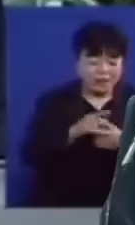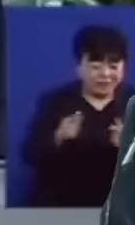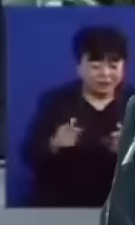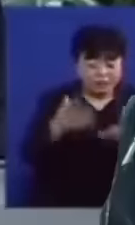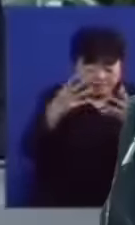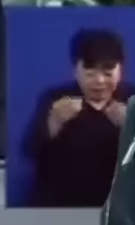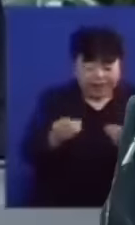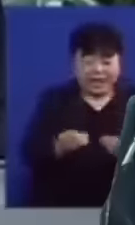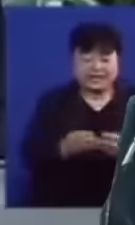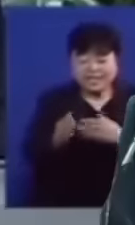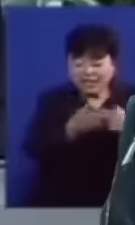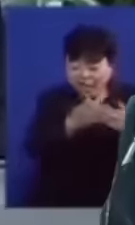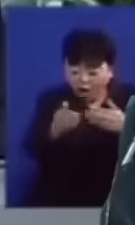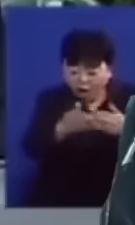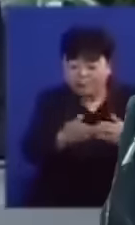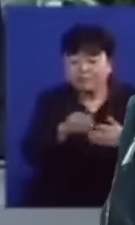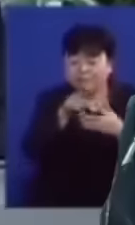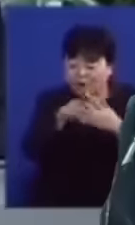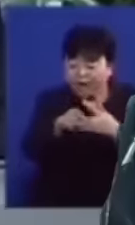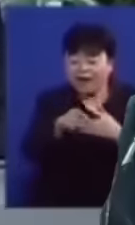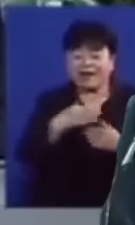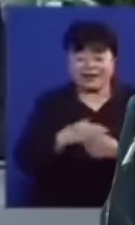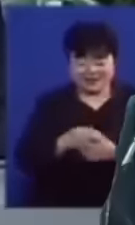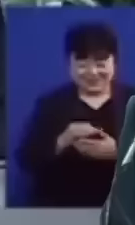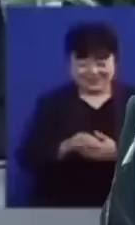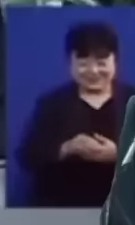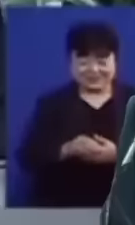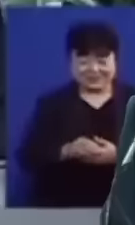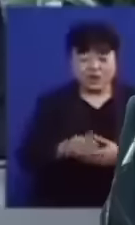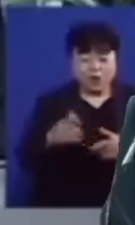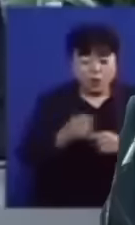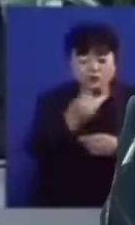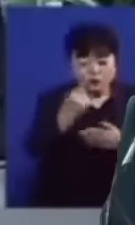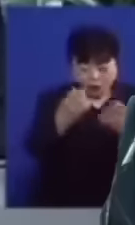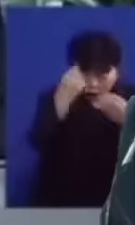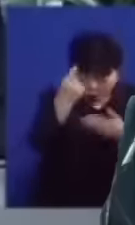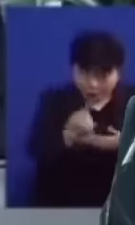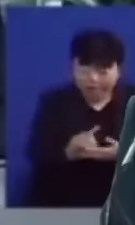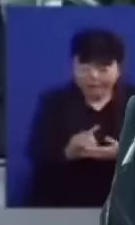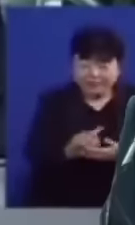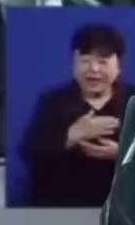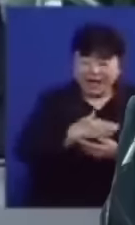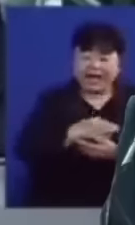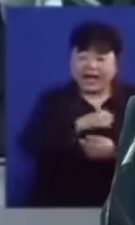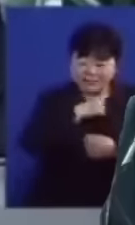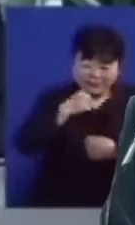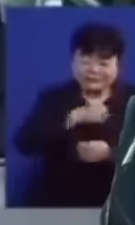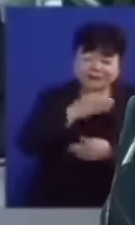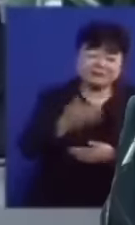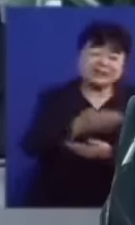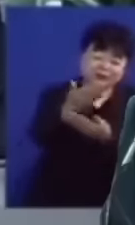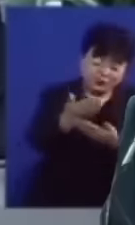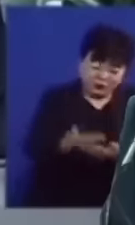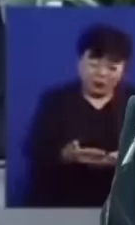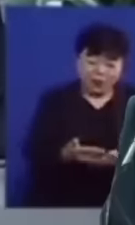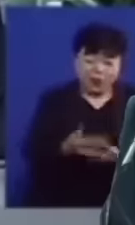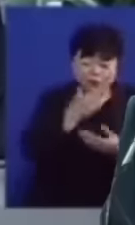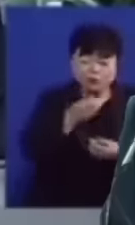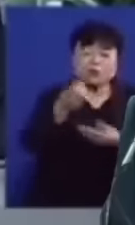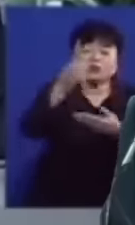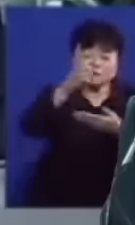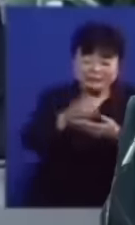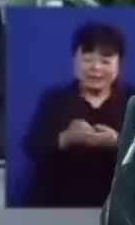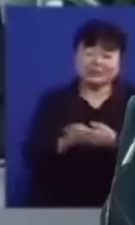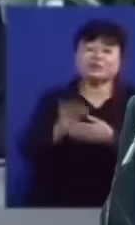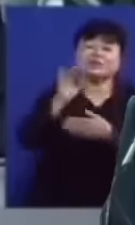않았습니다. 그렇기 때문에 오늘날은 원수가 오고 고통이 다가오면 또 진수성찬 차리고 잔이 넘치게 하려고